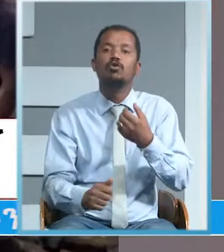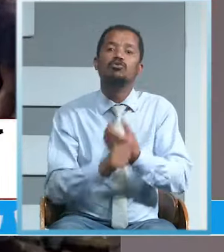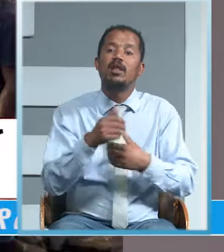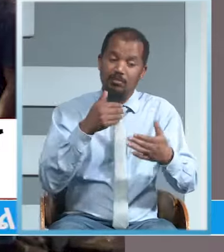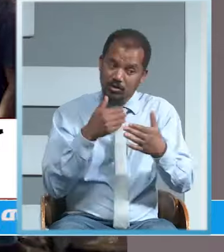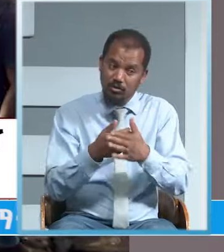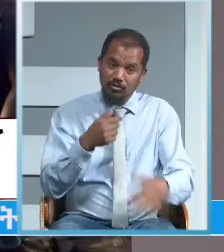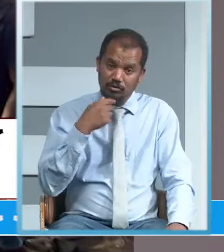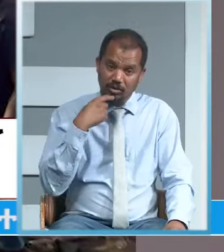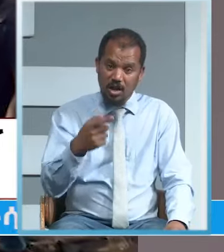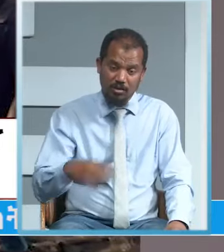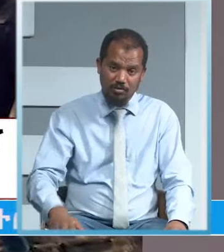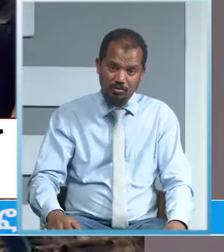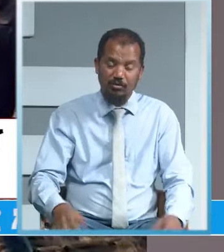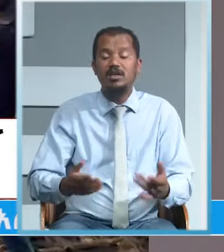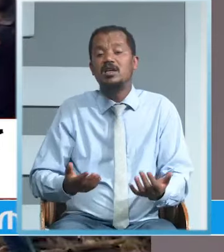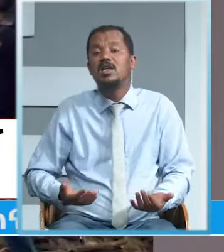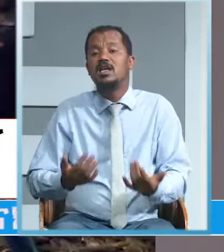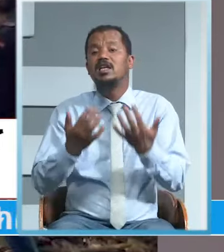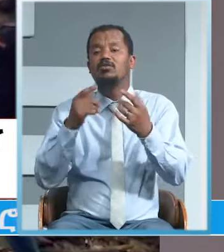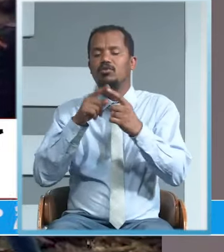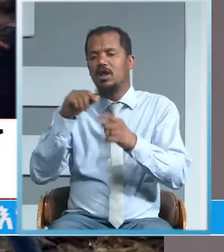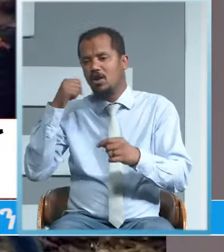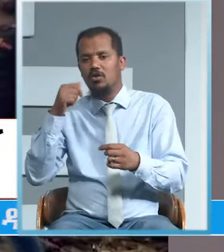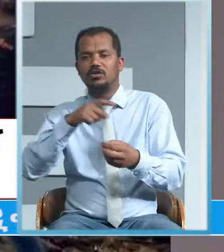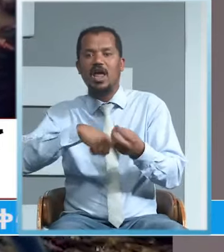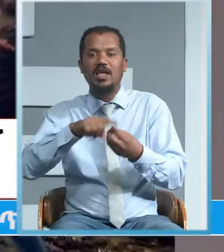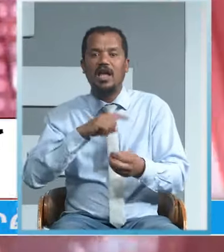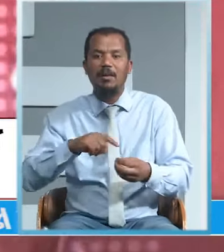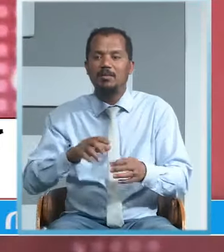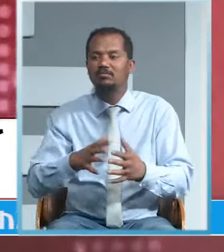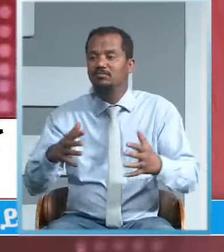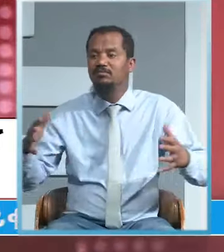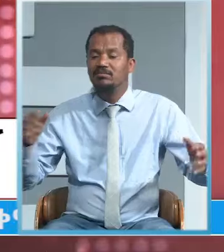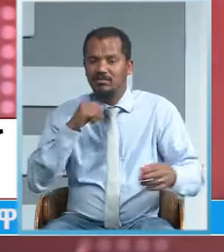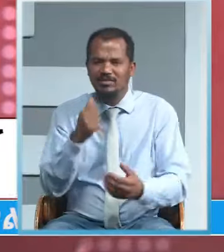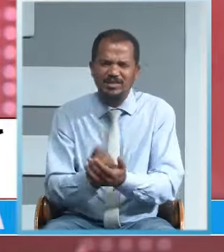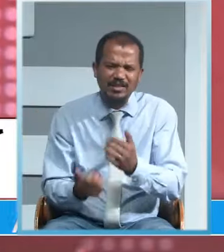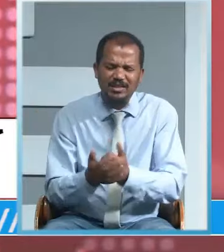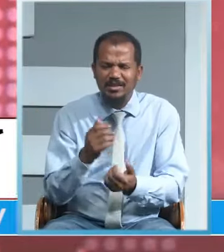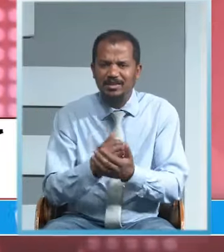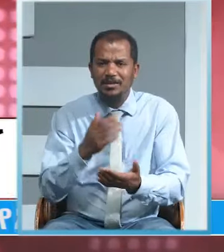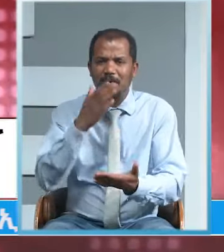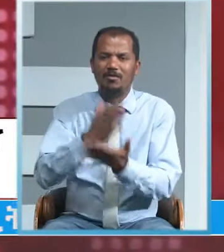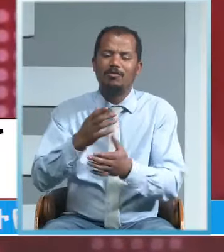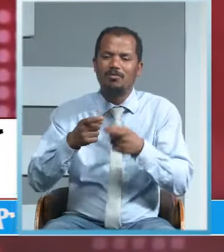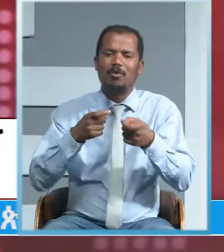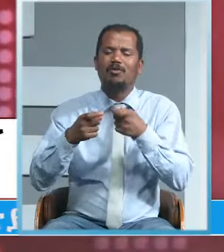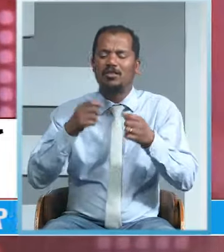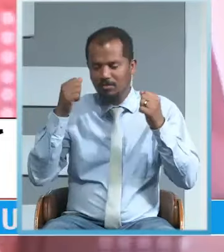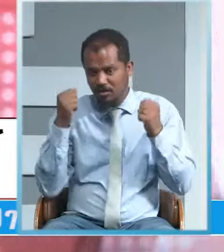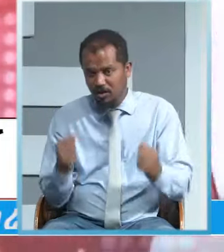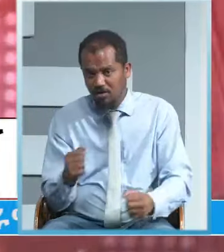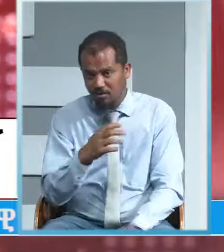መድረሱን አስረድተዋል። እሳቱ ወደ ሌሎች አካባቢዎች እንዳይስፋፋ በተደረገ ርብርብ መቆጣጠር